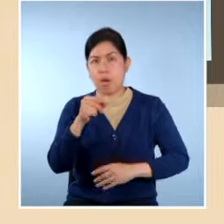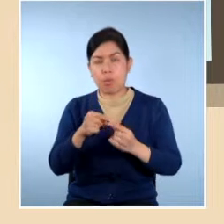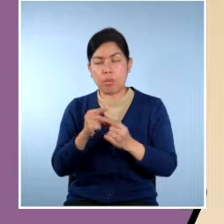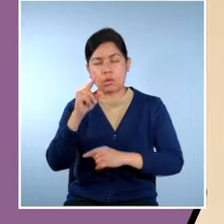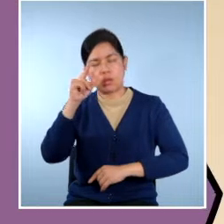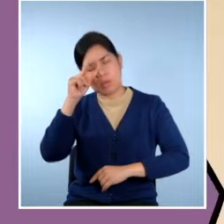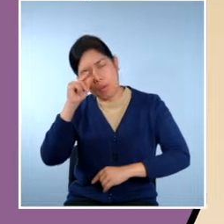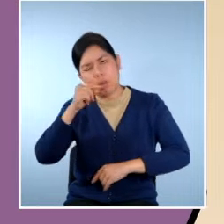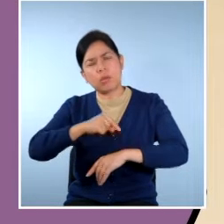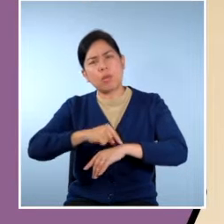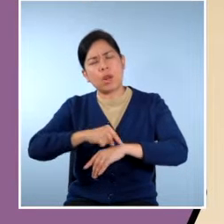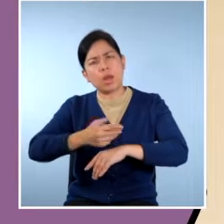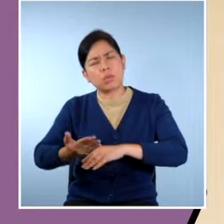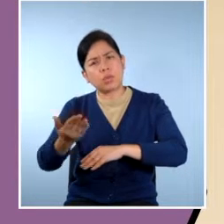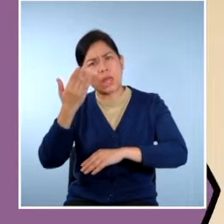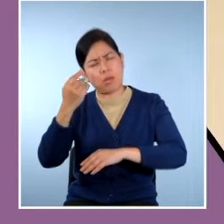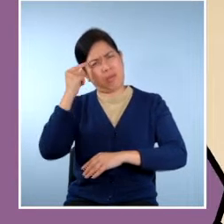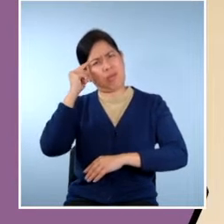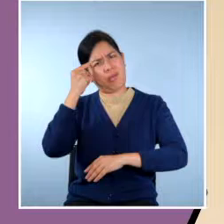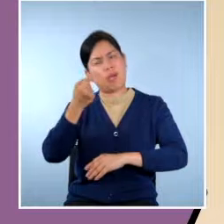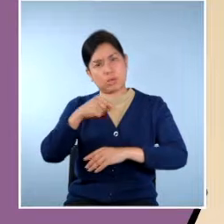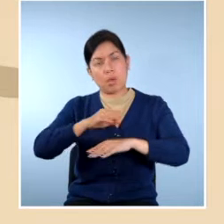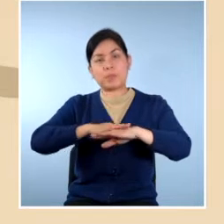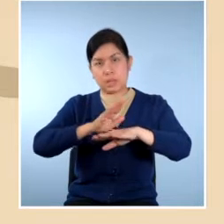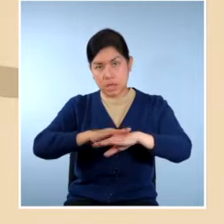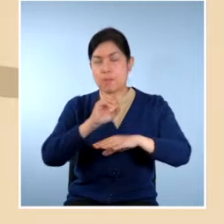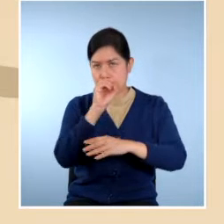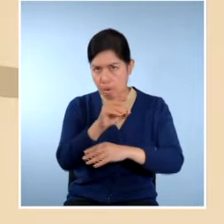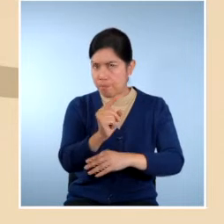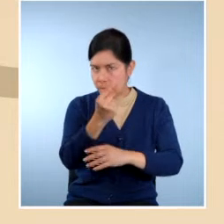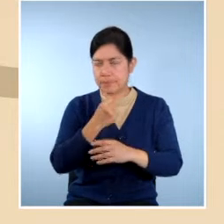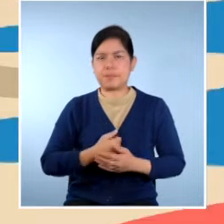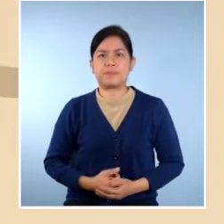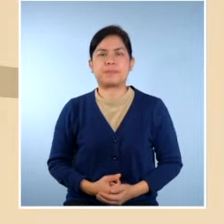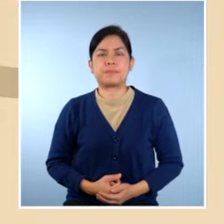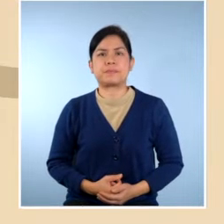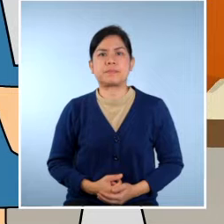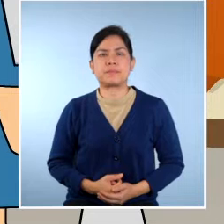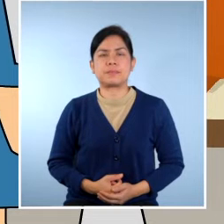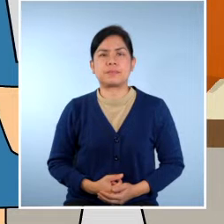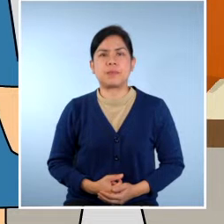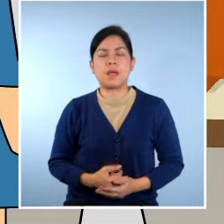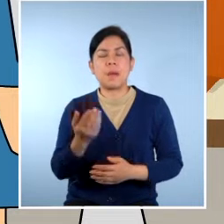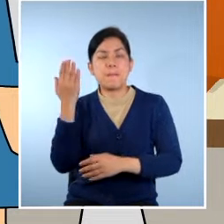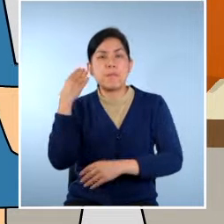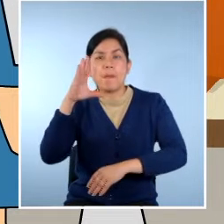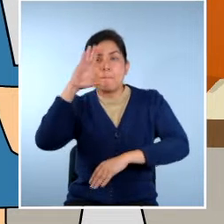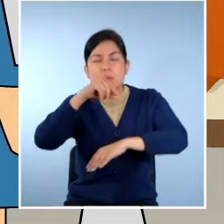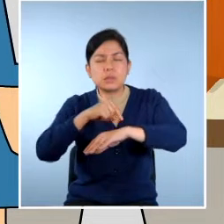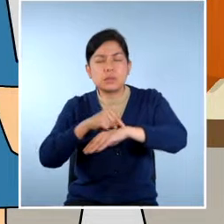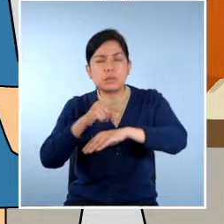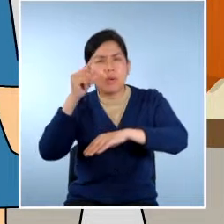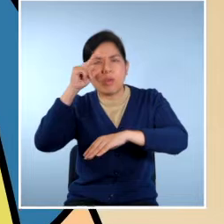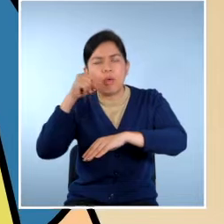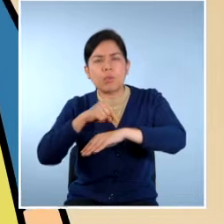icicicicicครับนานเภอะนอนกี่โมงกัเนี่ย